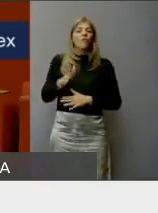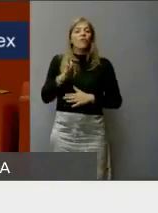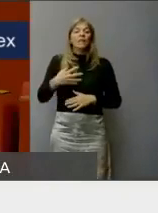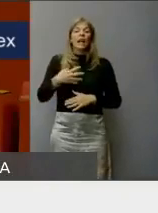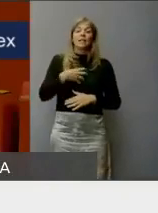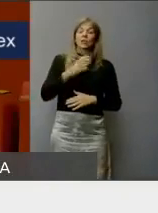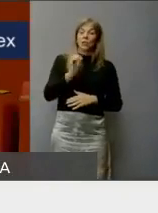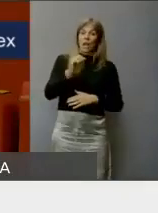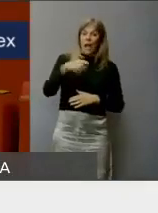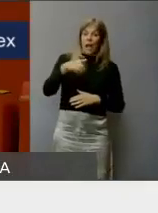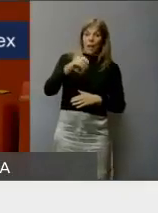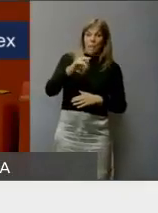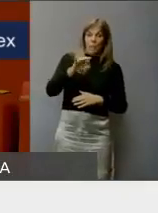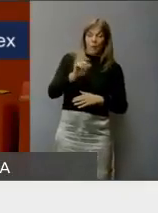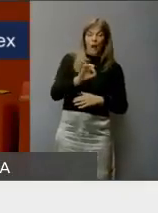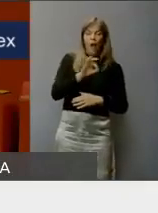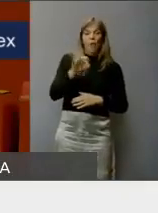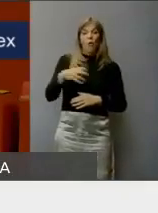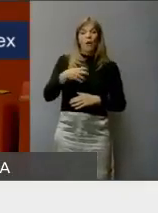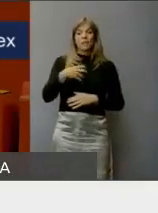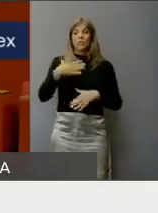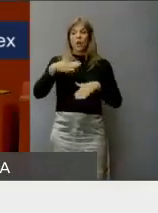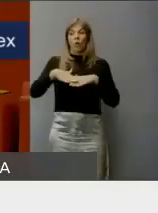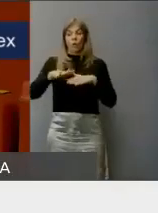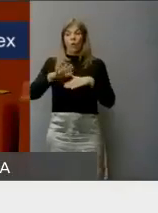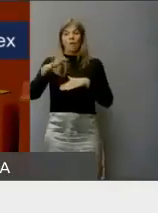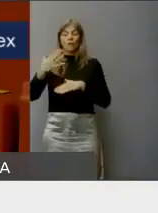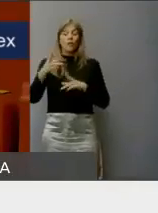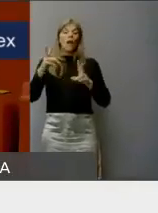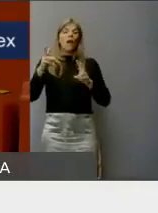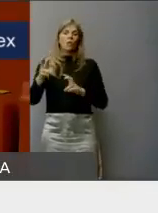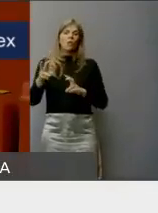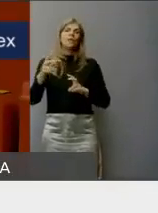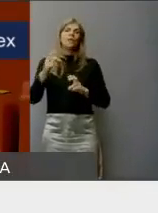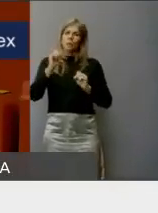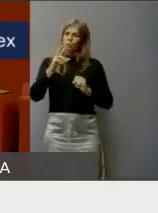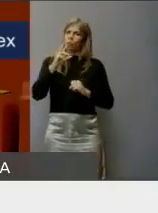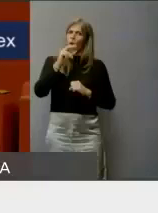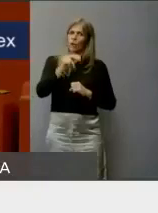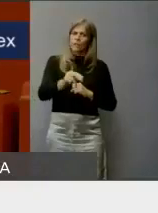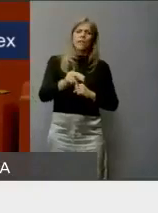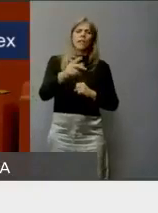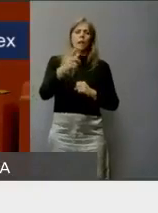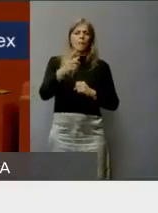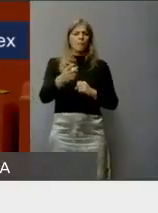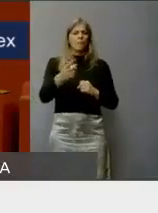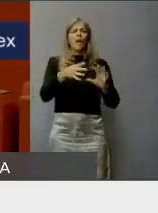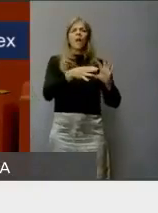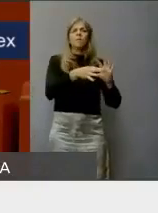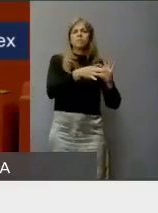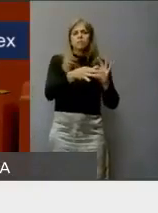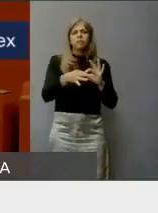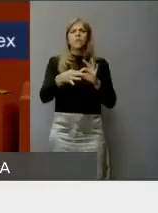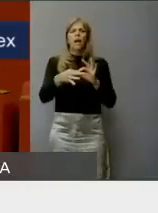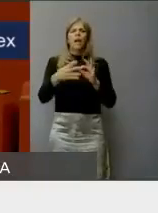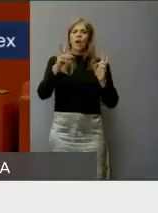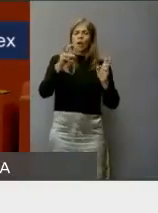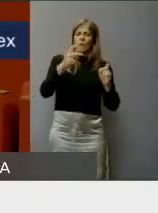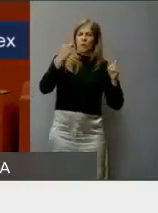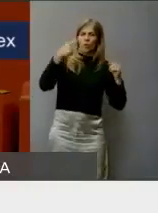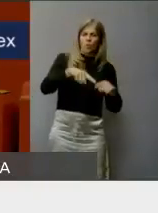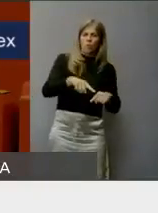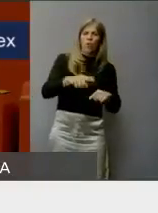assessori competenti di certi argomenti di cesa in linea di indirizzo di certe cose noi stiamo cercando